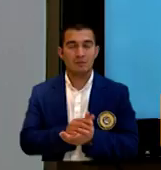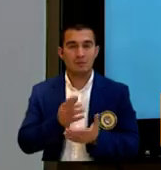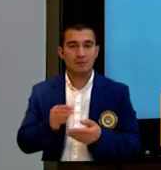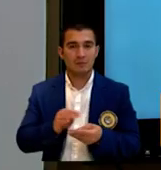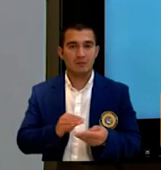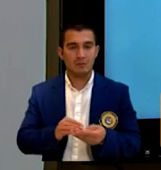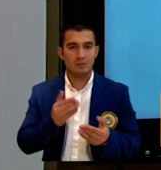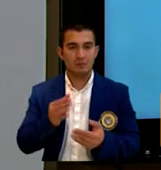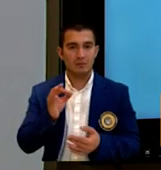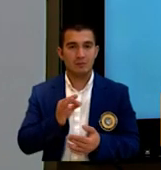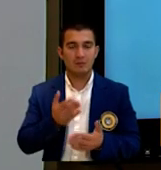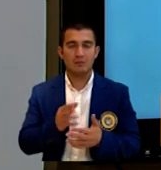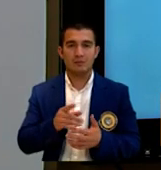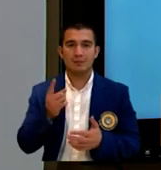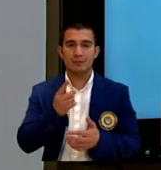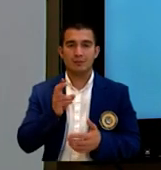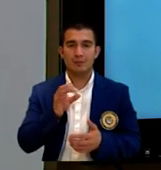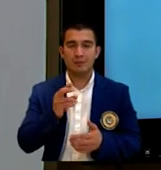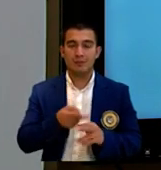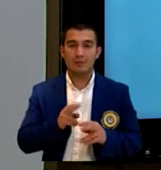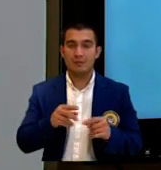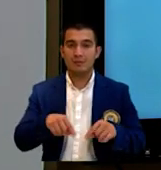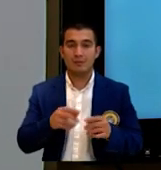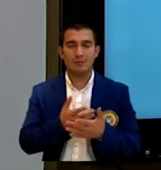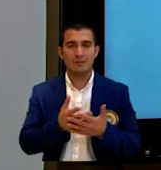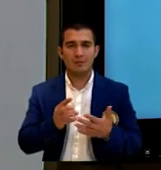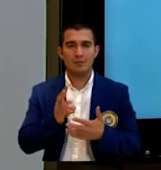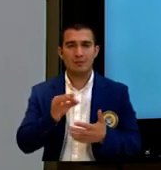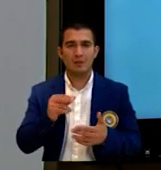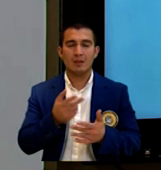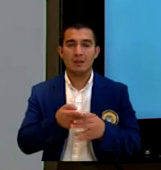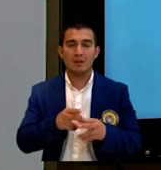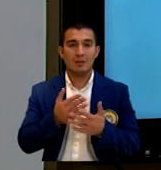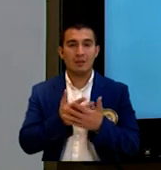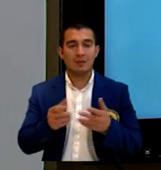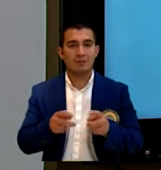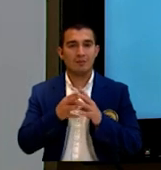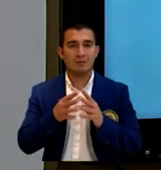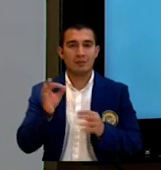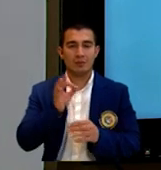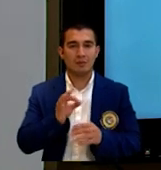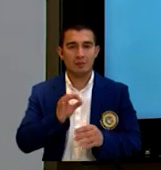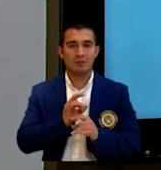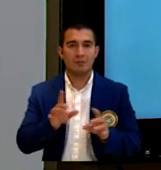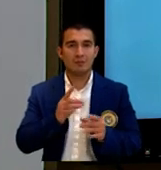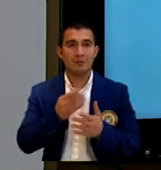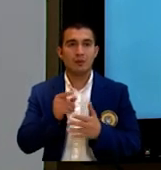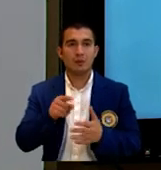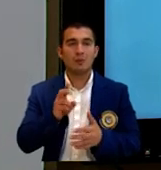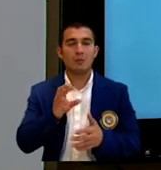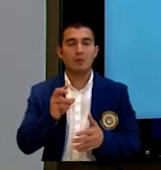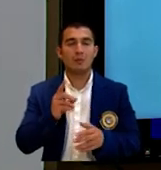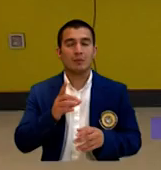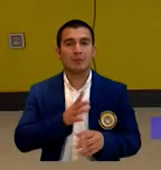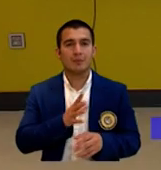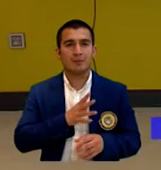mavzuyimizda 1-bob modda tuzilishining molekulyar kinetik nazariyasi asoslarida bobida o'tilgan